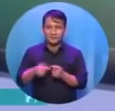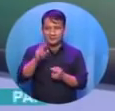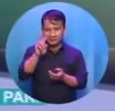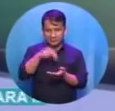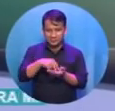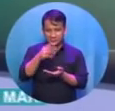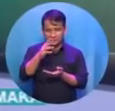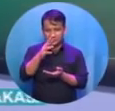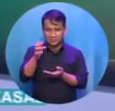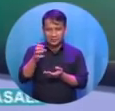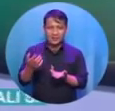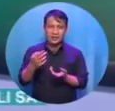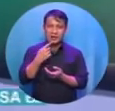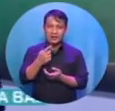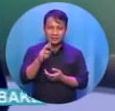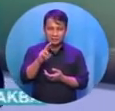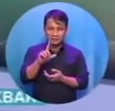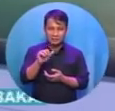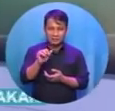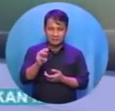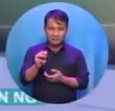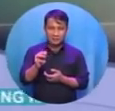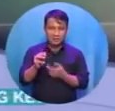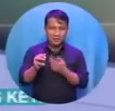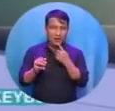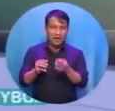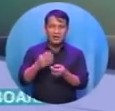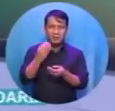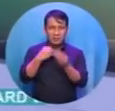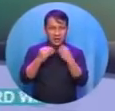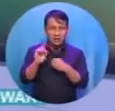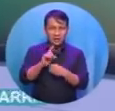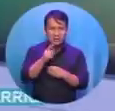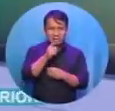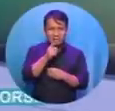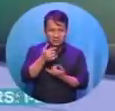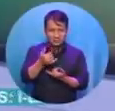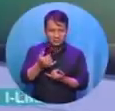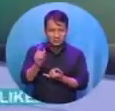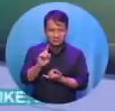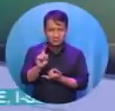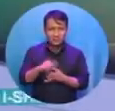sana. Pero ano ba ulam mo ngayon? Ba? Anong ulam? Anong ulam natin dyan?